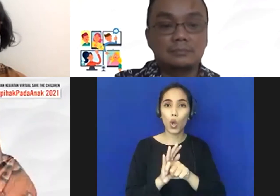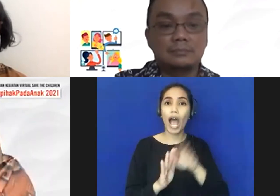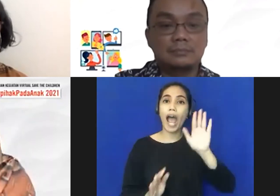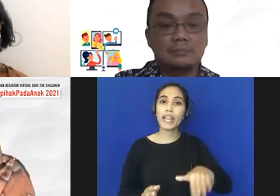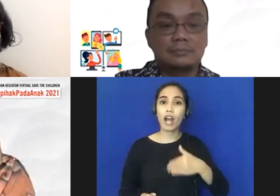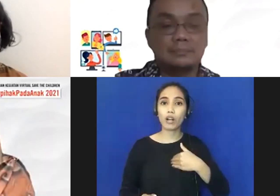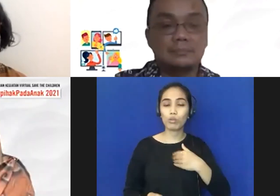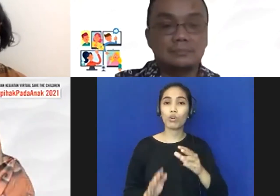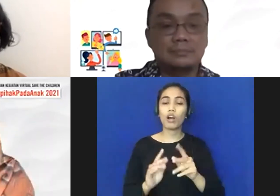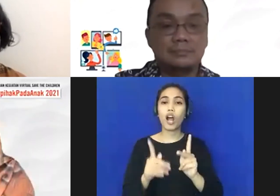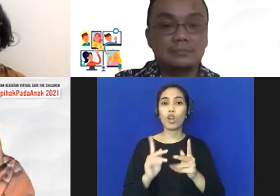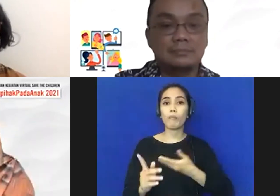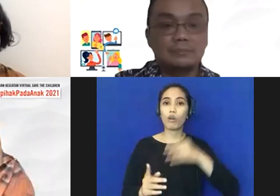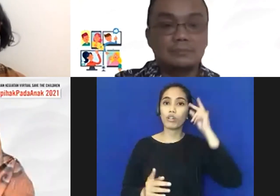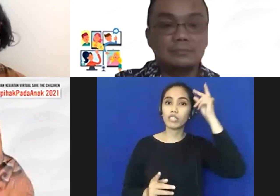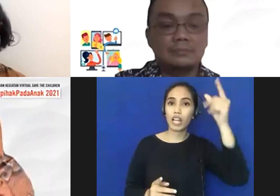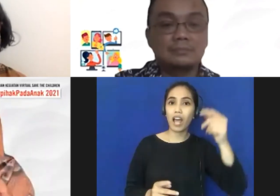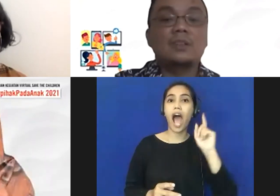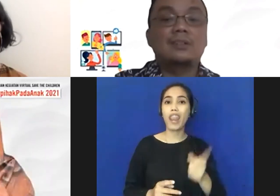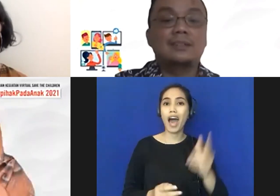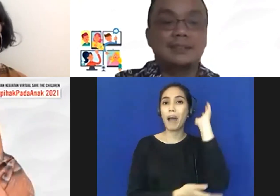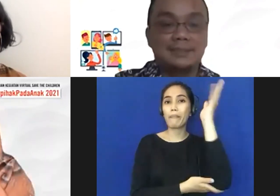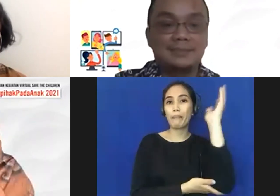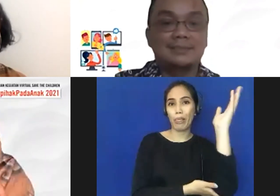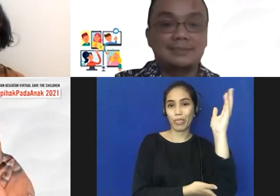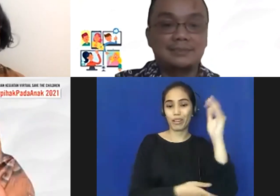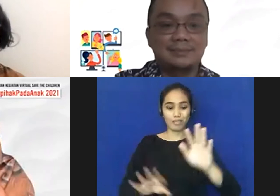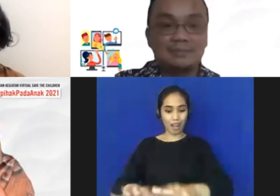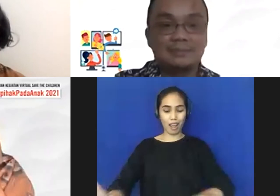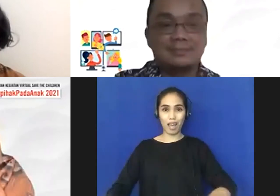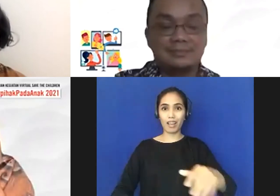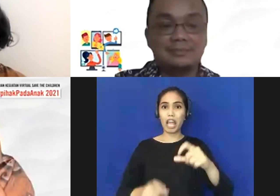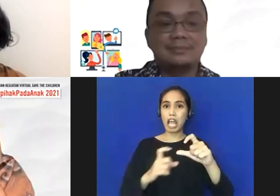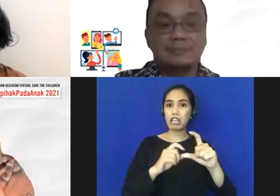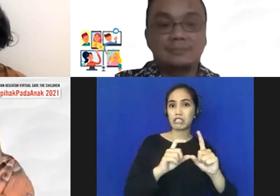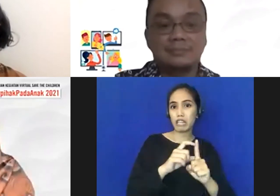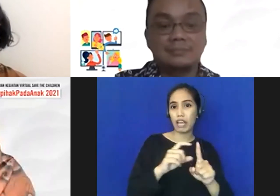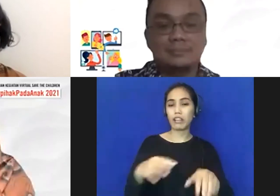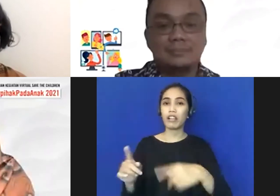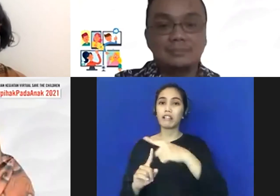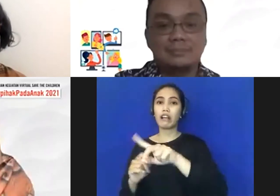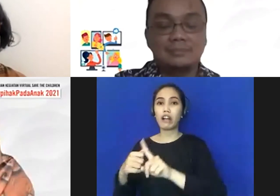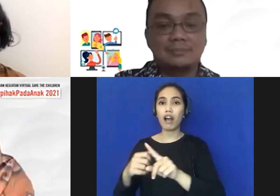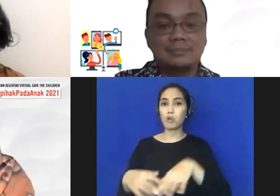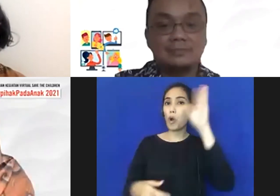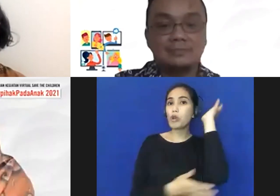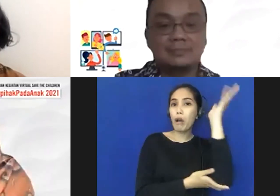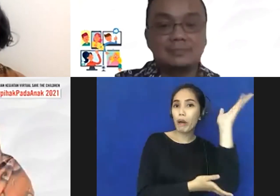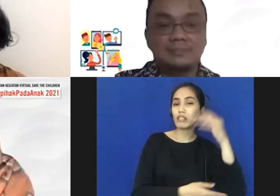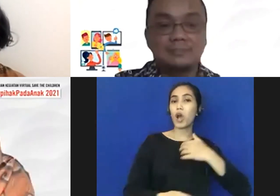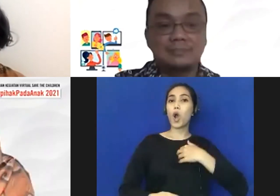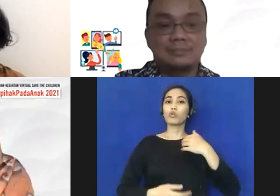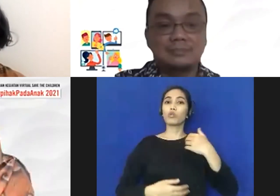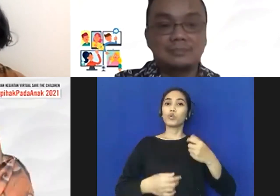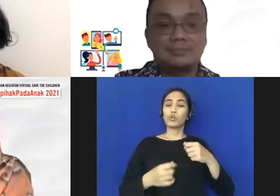membuat rencana keluarga, dia bikin rapat namanya. Waktu anaknya masih kecil-kecil itu, anaknya SD, TK, kita rapat ya, ibu bagian bikin